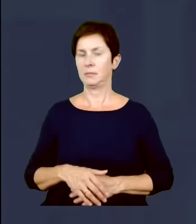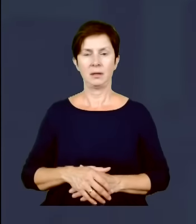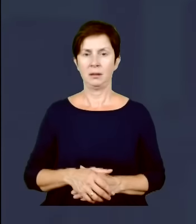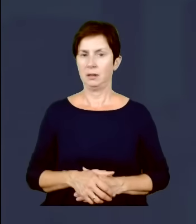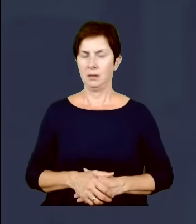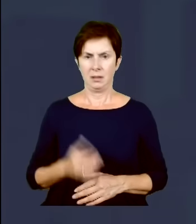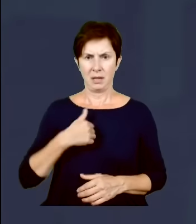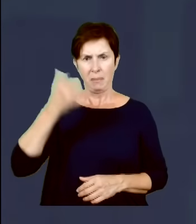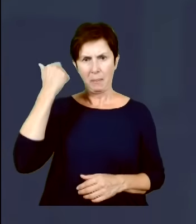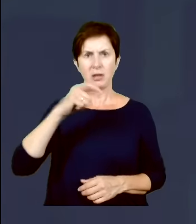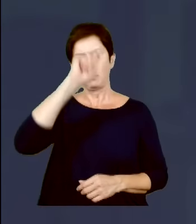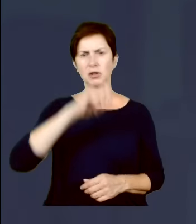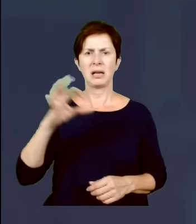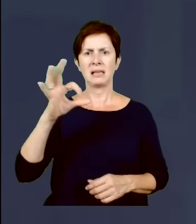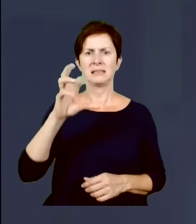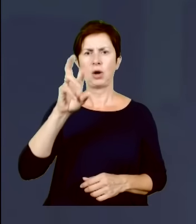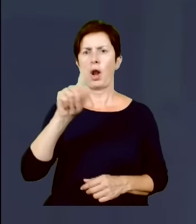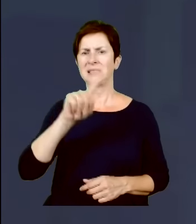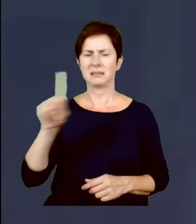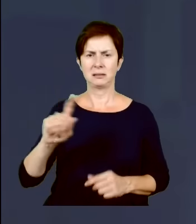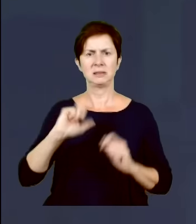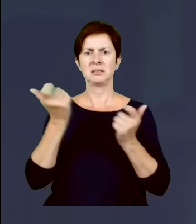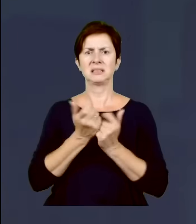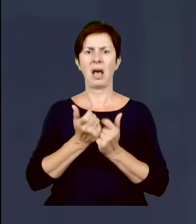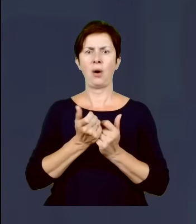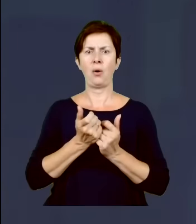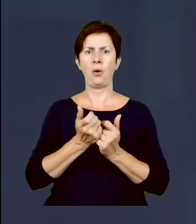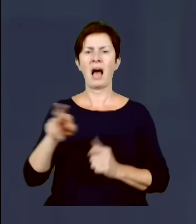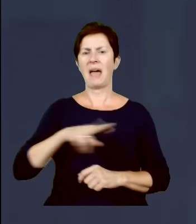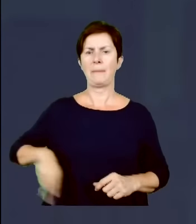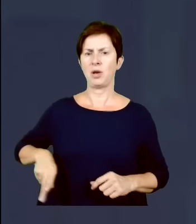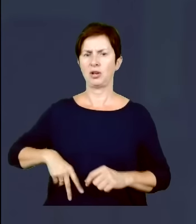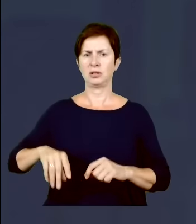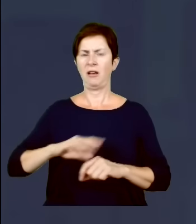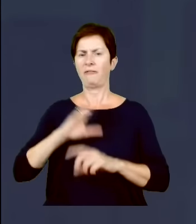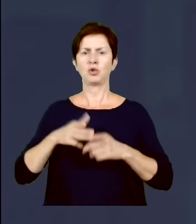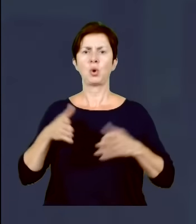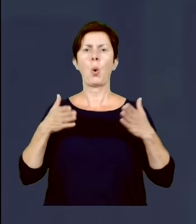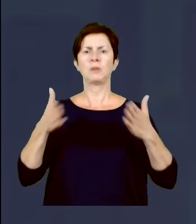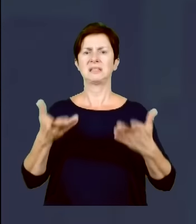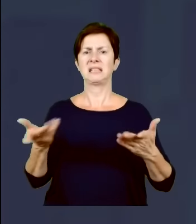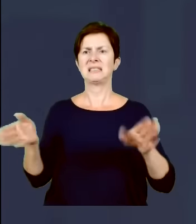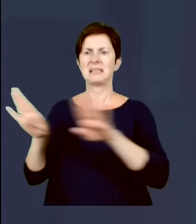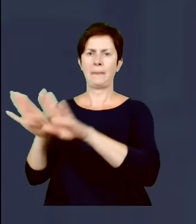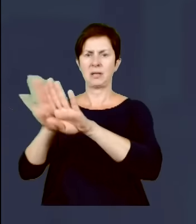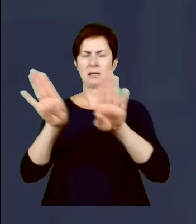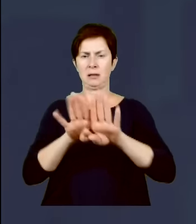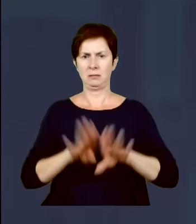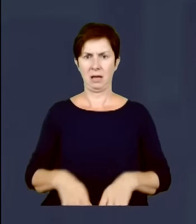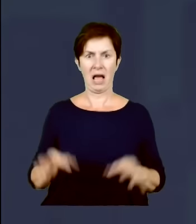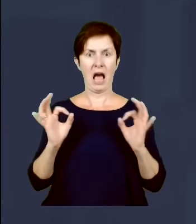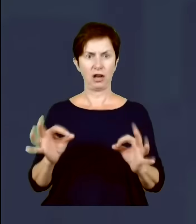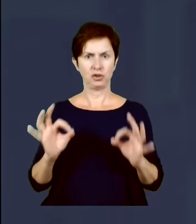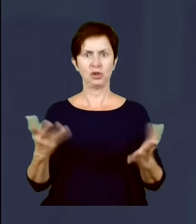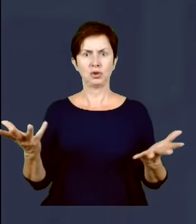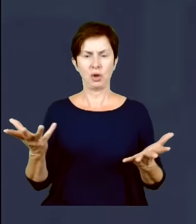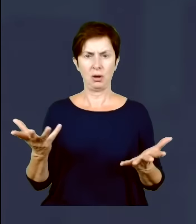przyjmowali cała Rada Ministrów stała proszę państwa wszystkie ulice poblokowane i tak dalej dzisiaj głowa